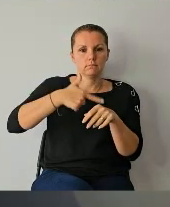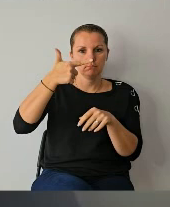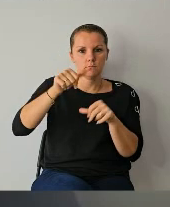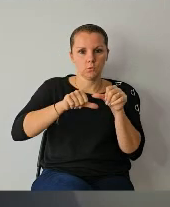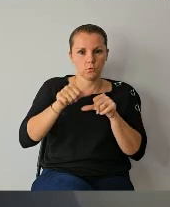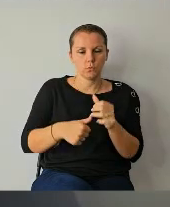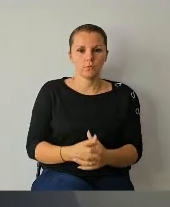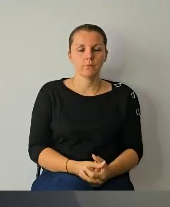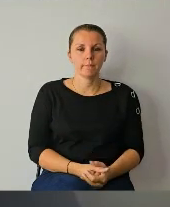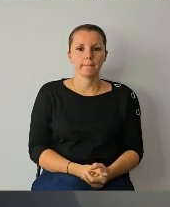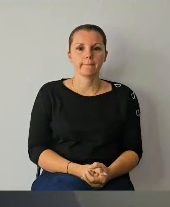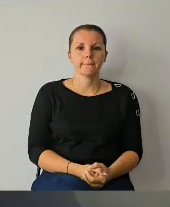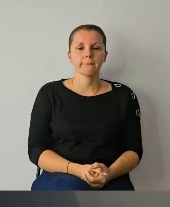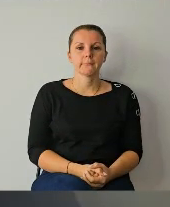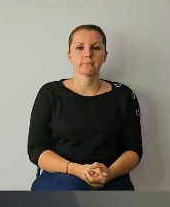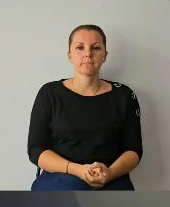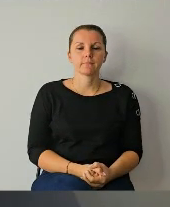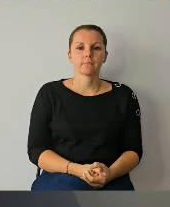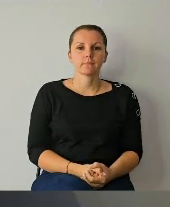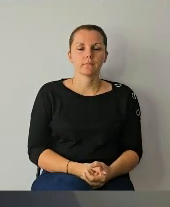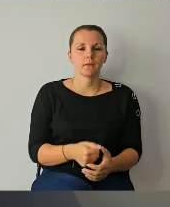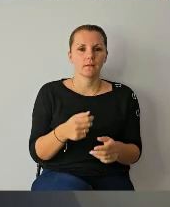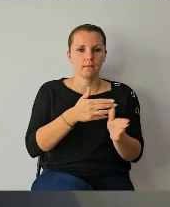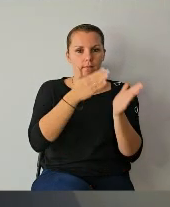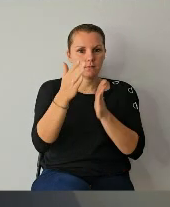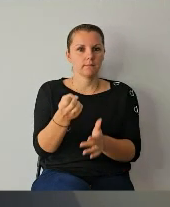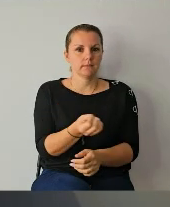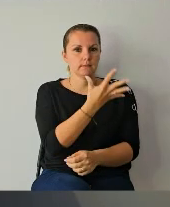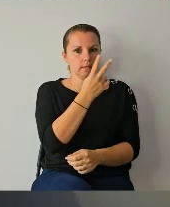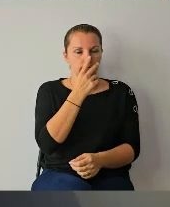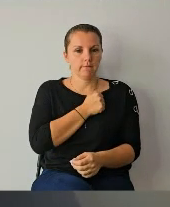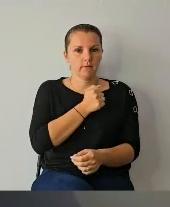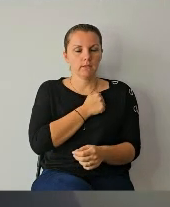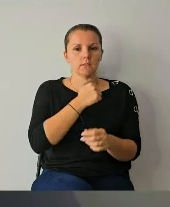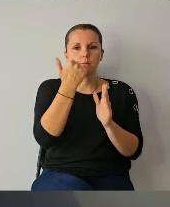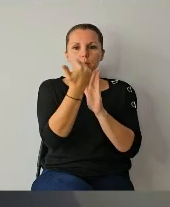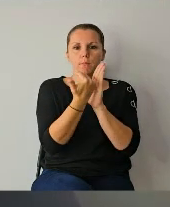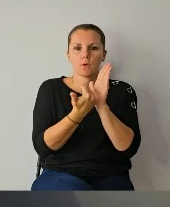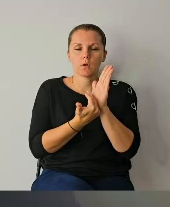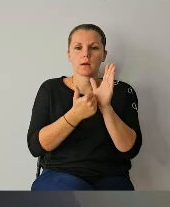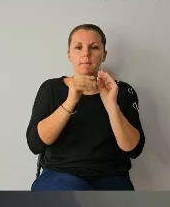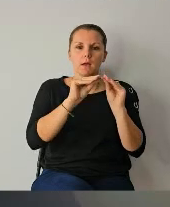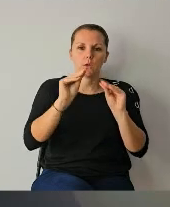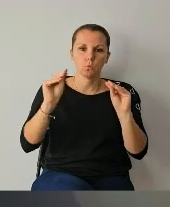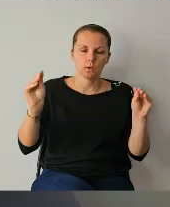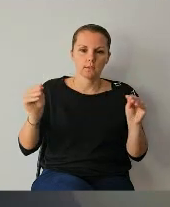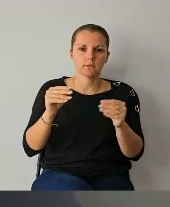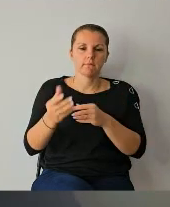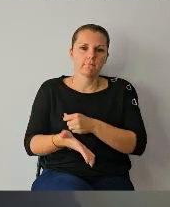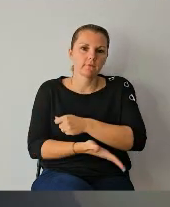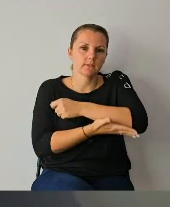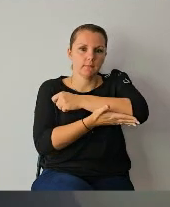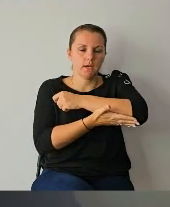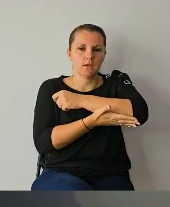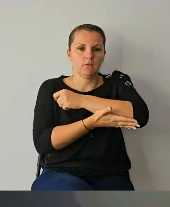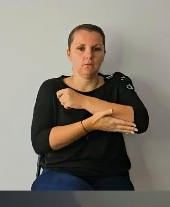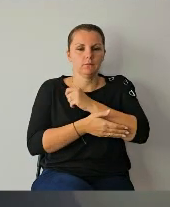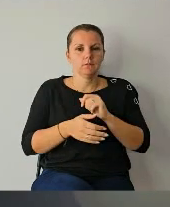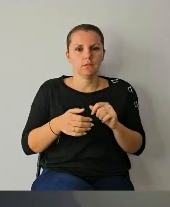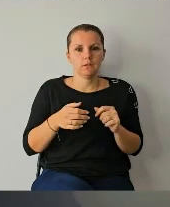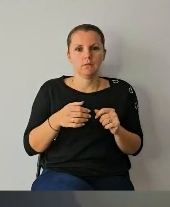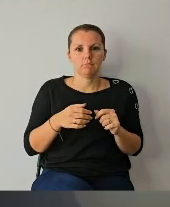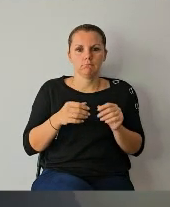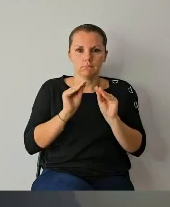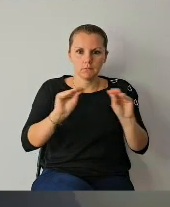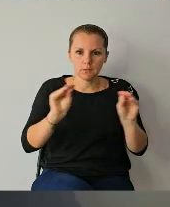roku. Na następny slajd przedstawia informacje programy edukacyjne wspierające proces dydaktyczny. W szkołach